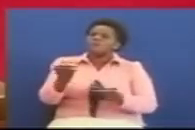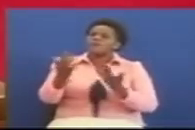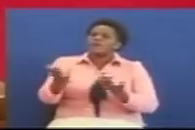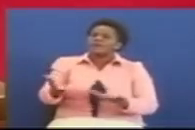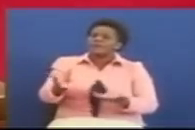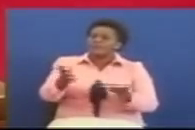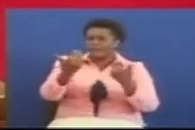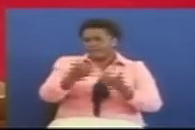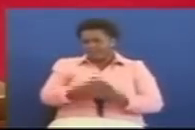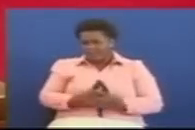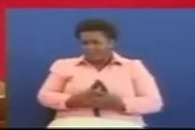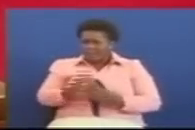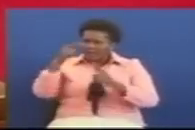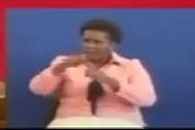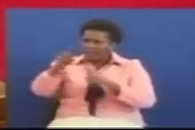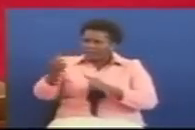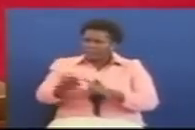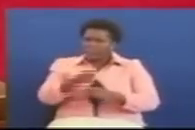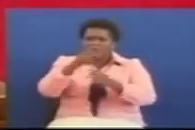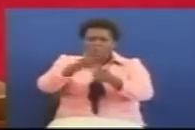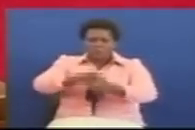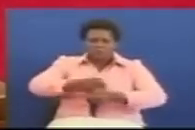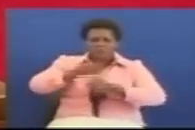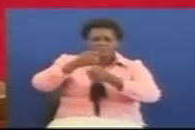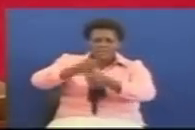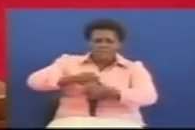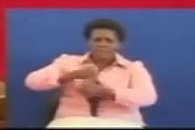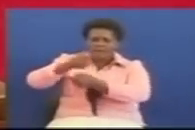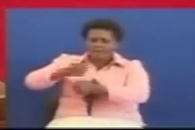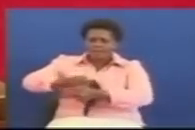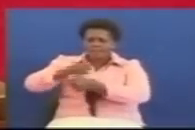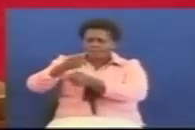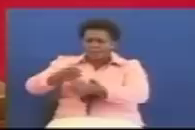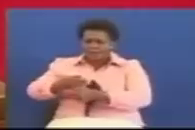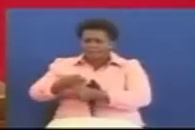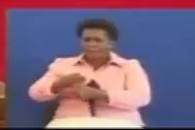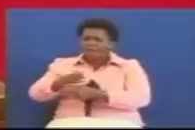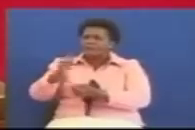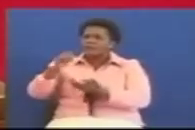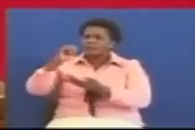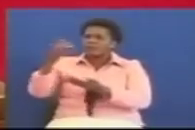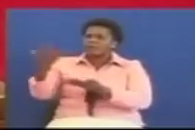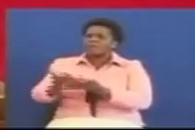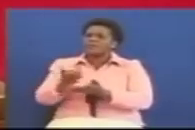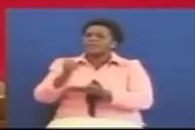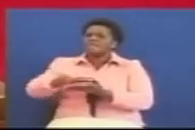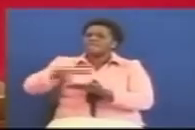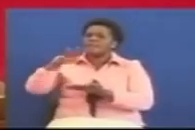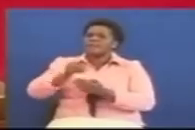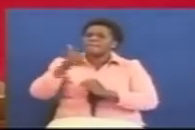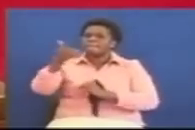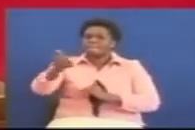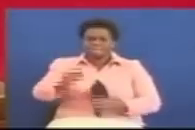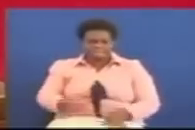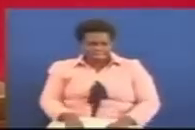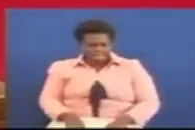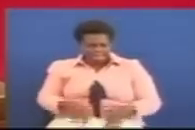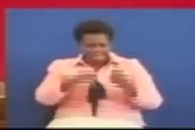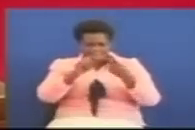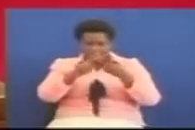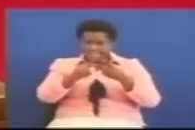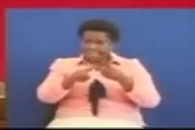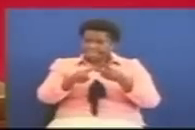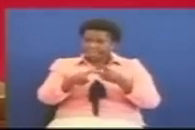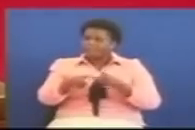wakulima waendelee kulima kilimo cha kisasa cha uhakika na chenye tija. Swali lake la pili, anasema ni lini kwamba miradi hii